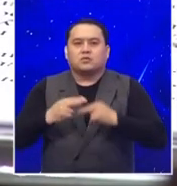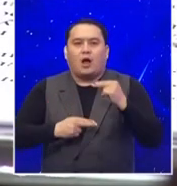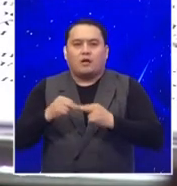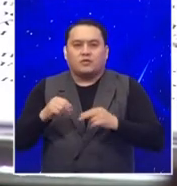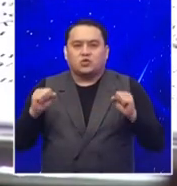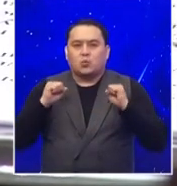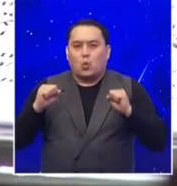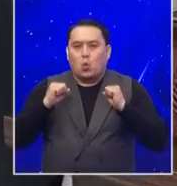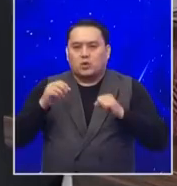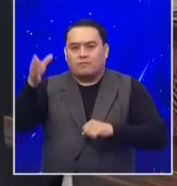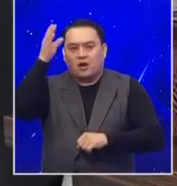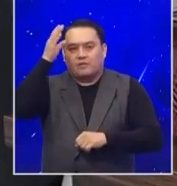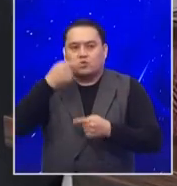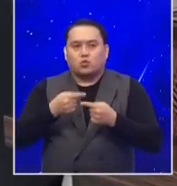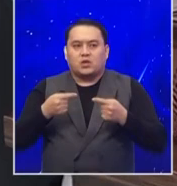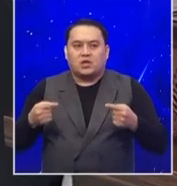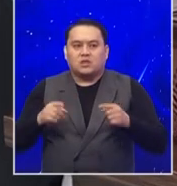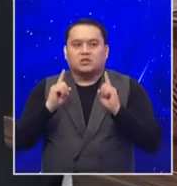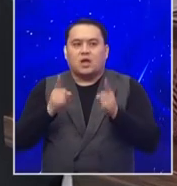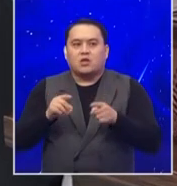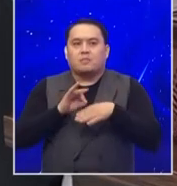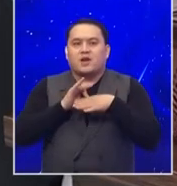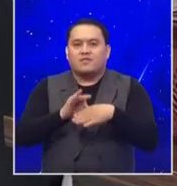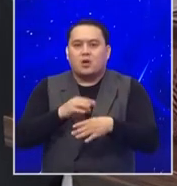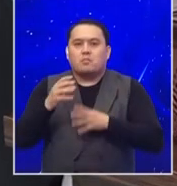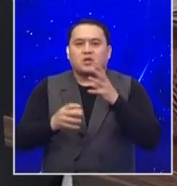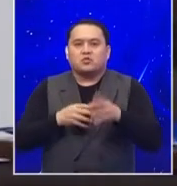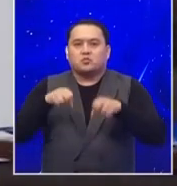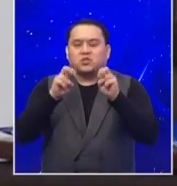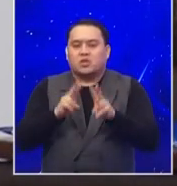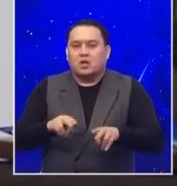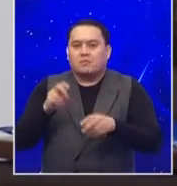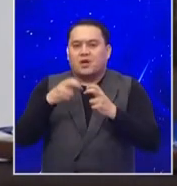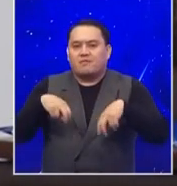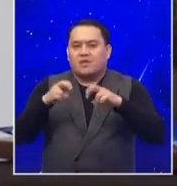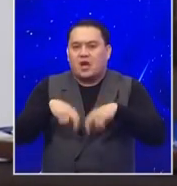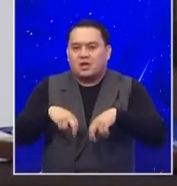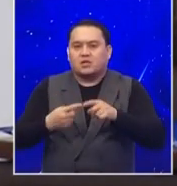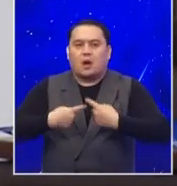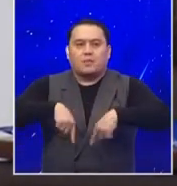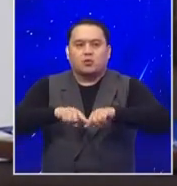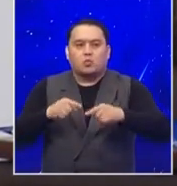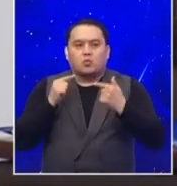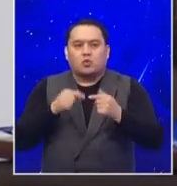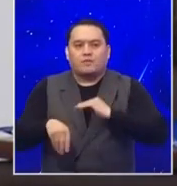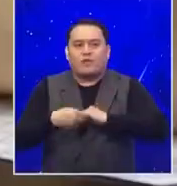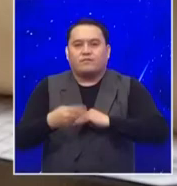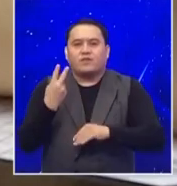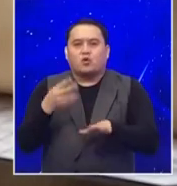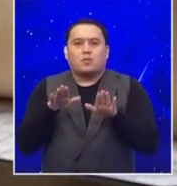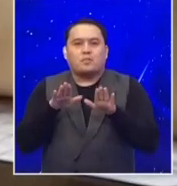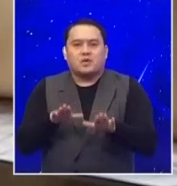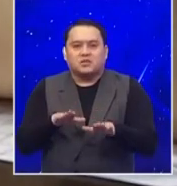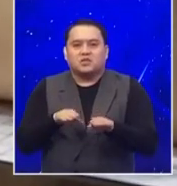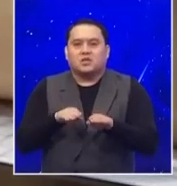строительства, спорта, образования и других. Согласно проведенным международными специалистами исследованиям, департамент антикоррупции занимает вторую